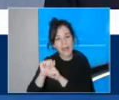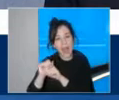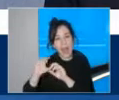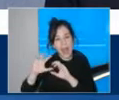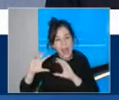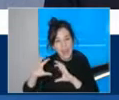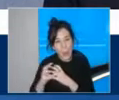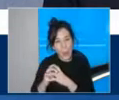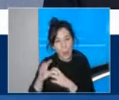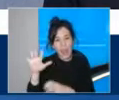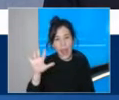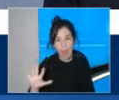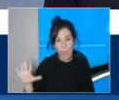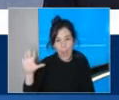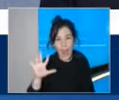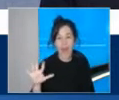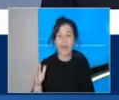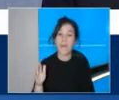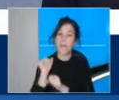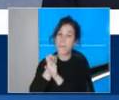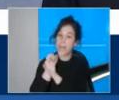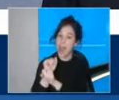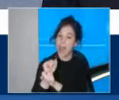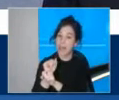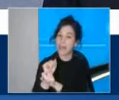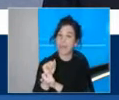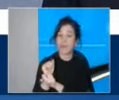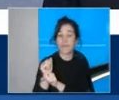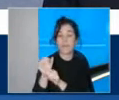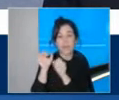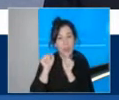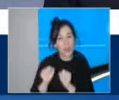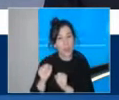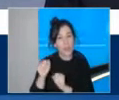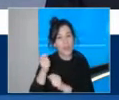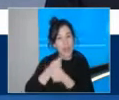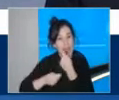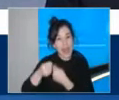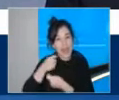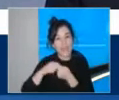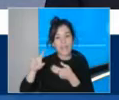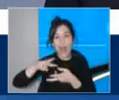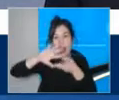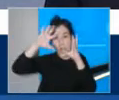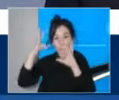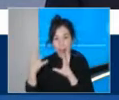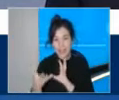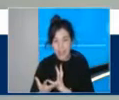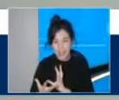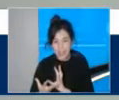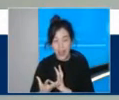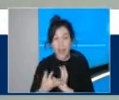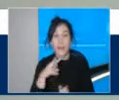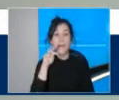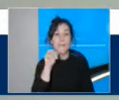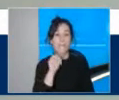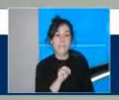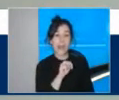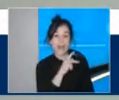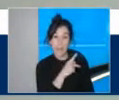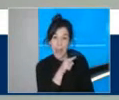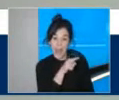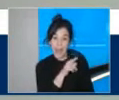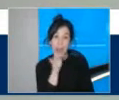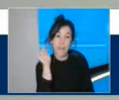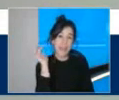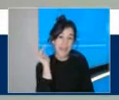הוא גם בעד פתיחות כלכלית, בעד גלובליזציה, מרין לפן היא בעצם